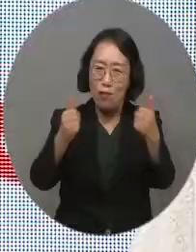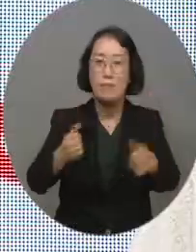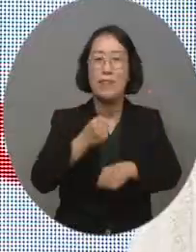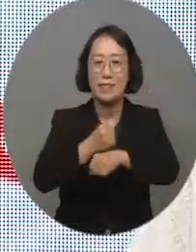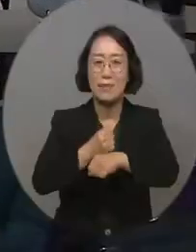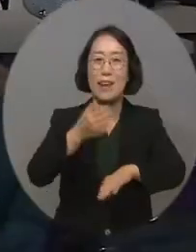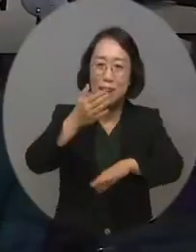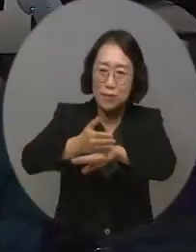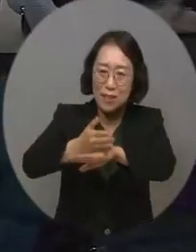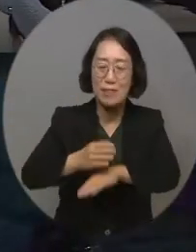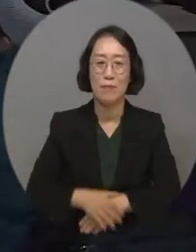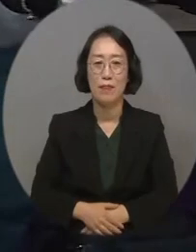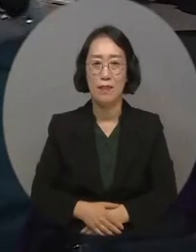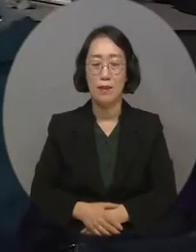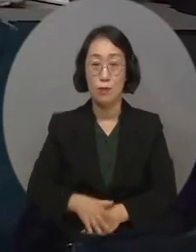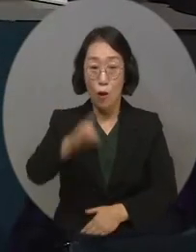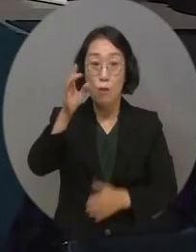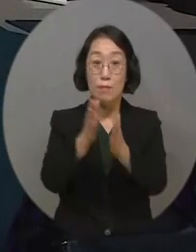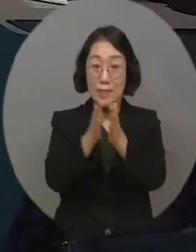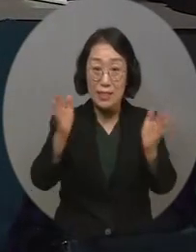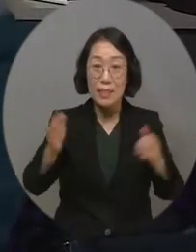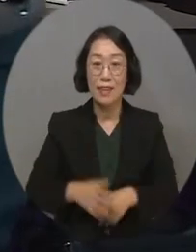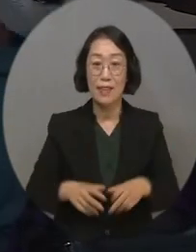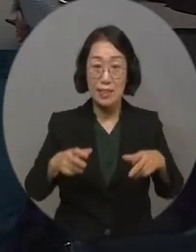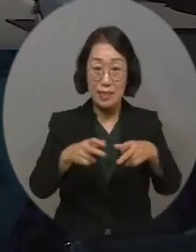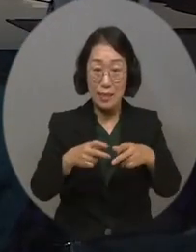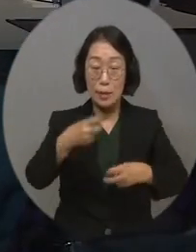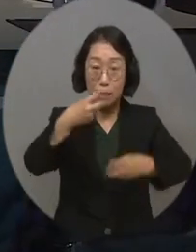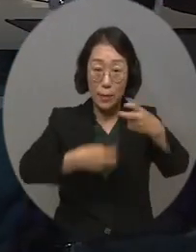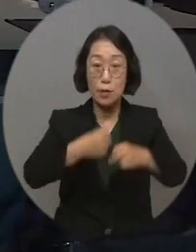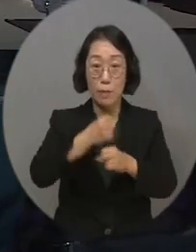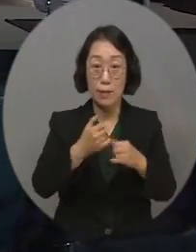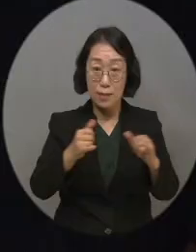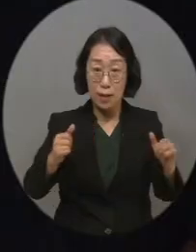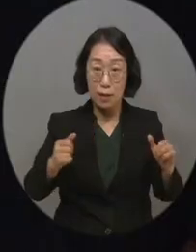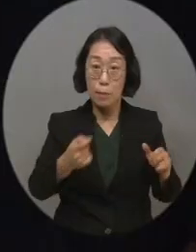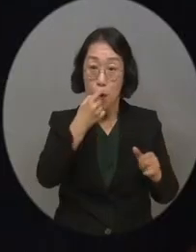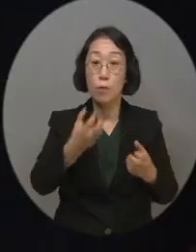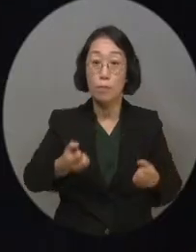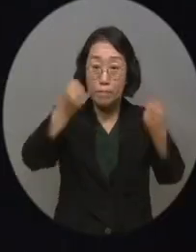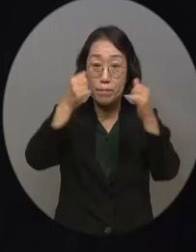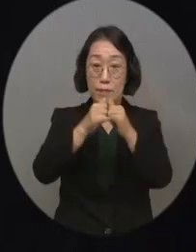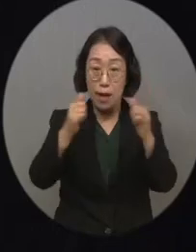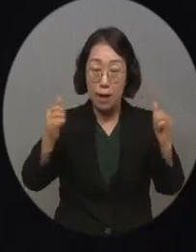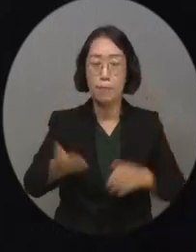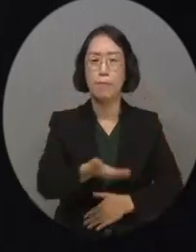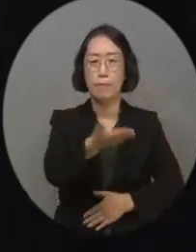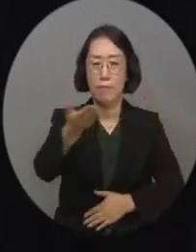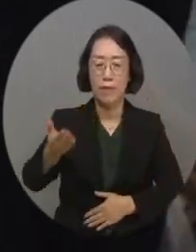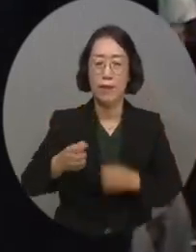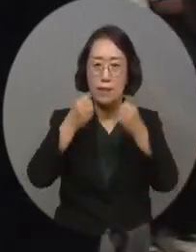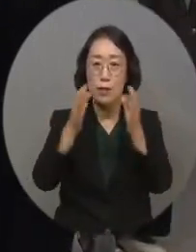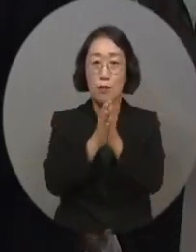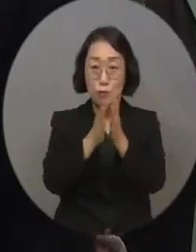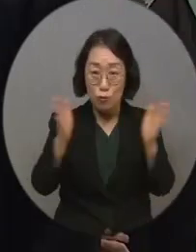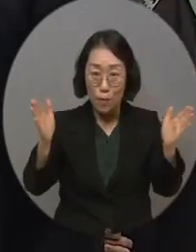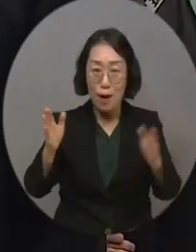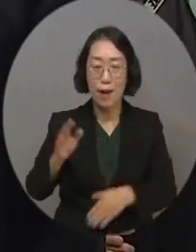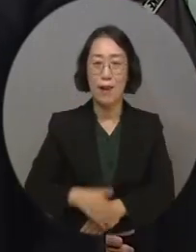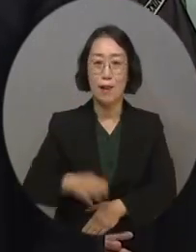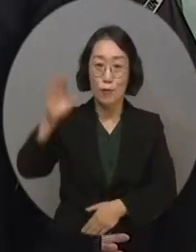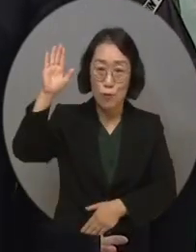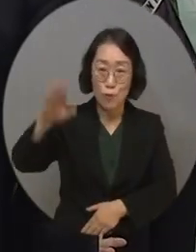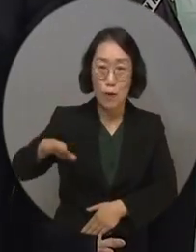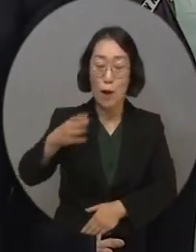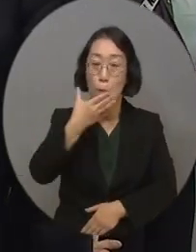감사합니다. 출발점에선 장애인 미디어 크리에이터 교육생. 가든가. 이들의 새로운 출발과 도전에 장애인